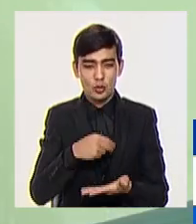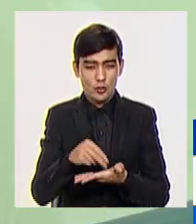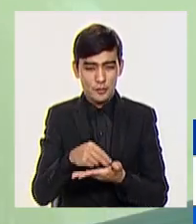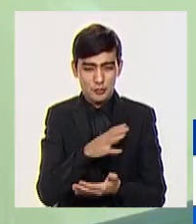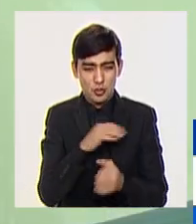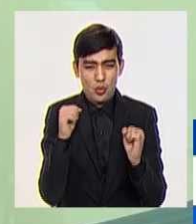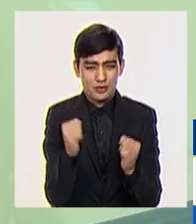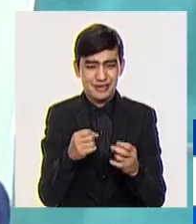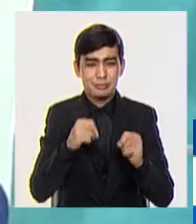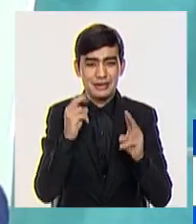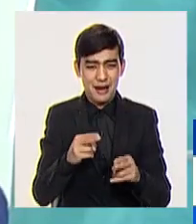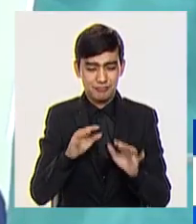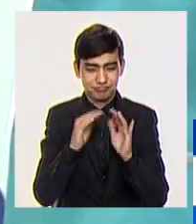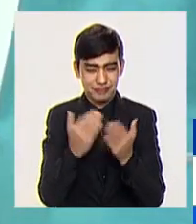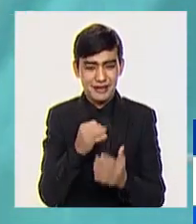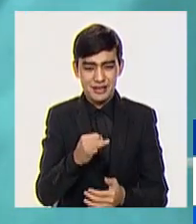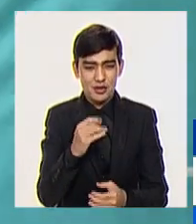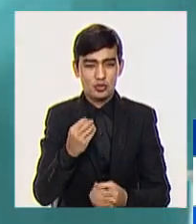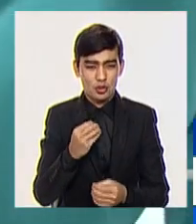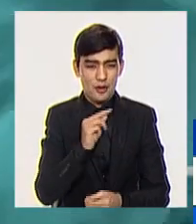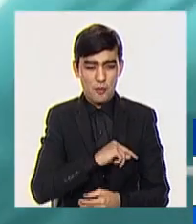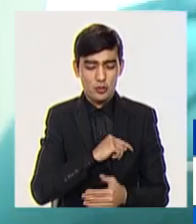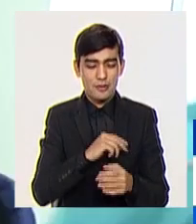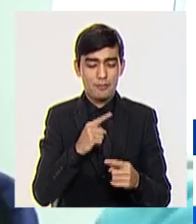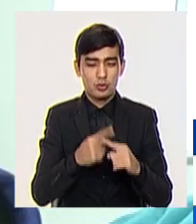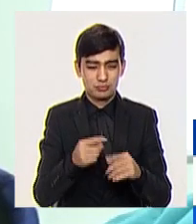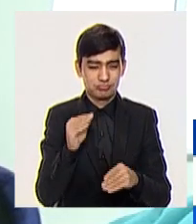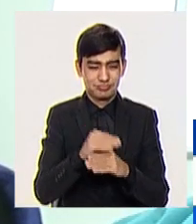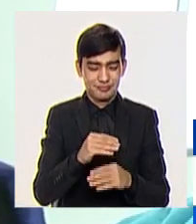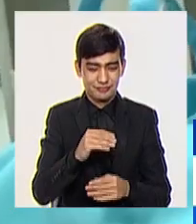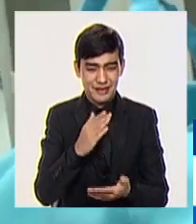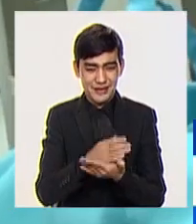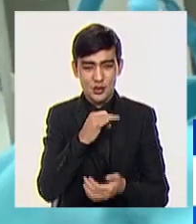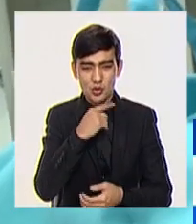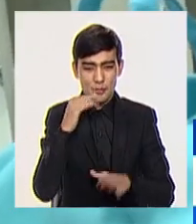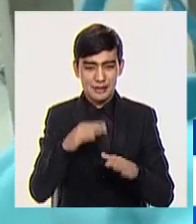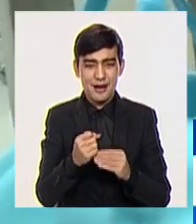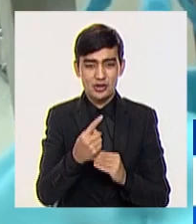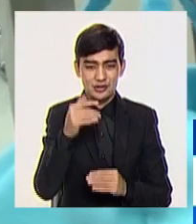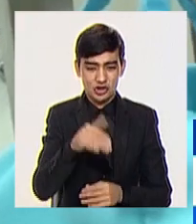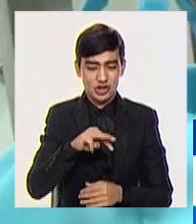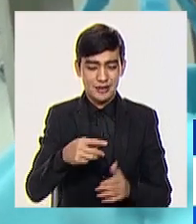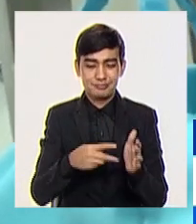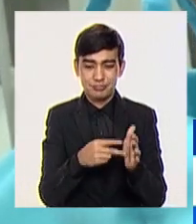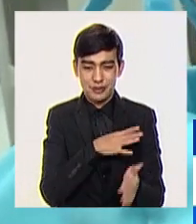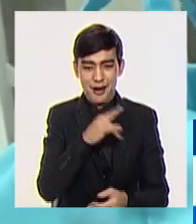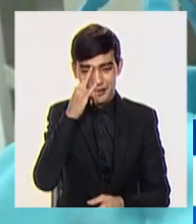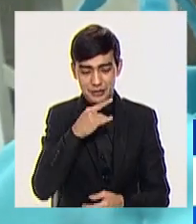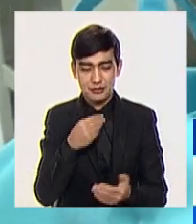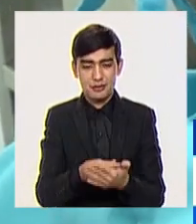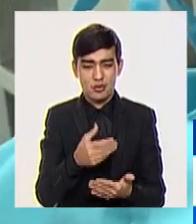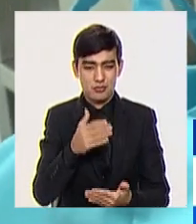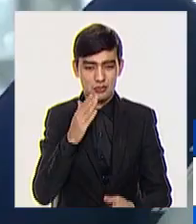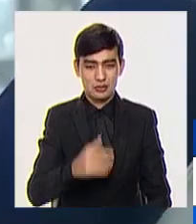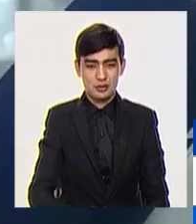особое холодильное оборудование и нанять дополнительную рабочую силу. В России препарат стоит около 11 тысяч тенге, но казахстанцам он обойдется